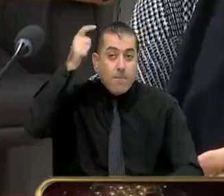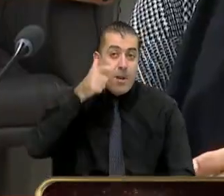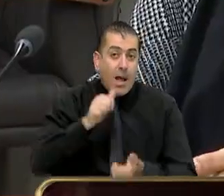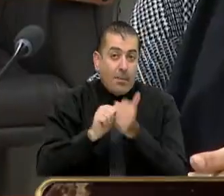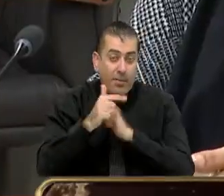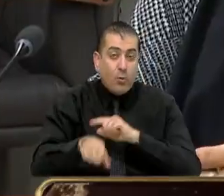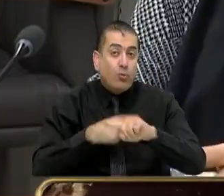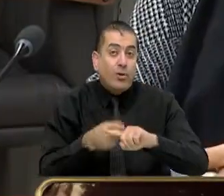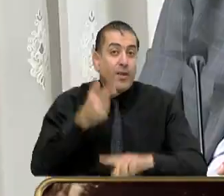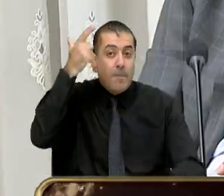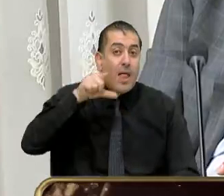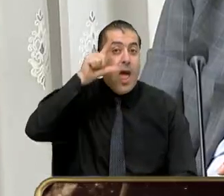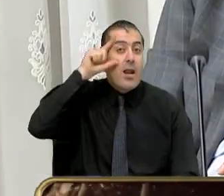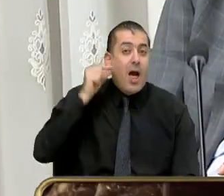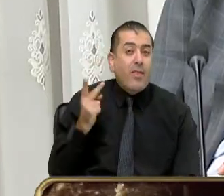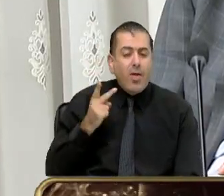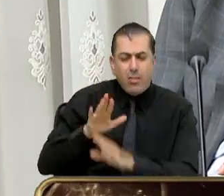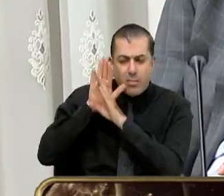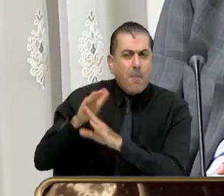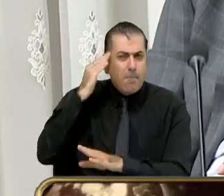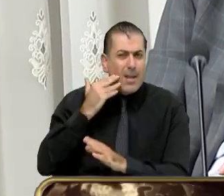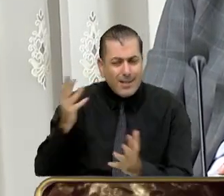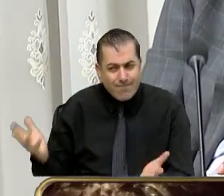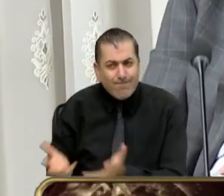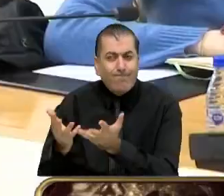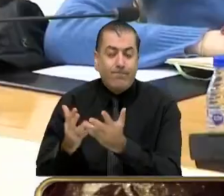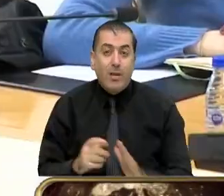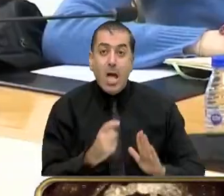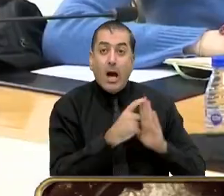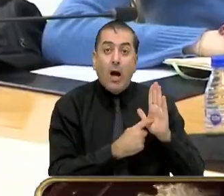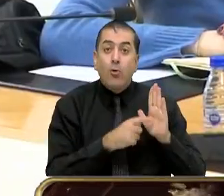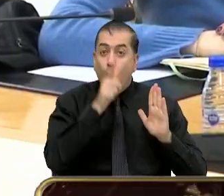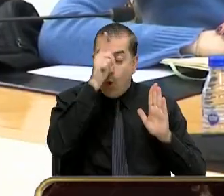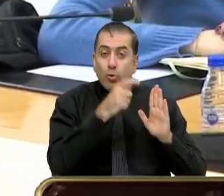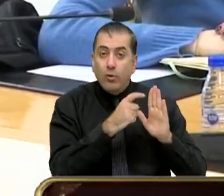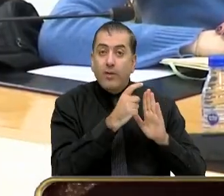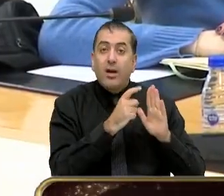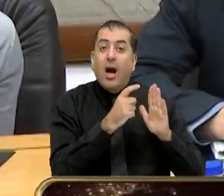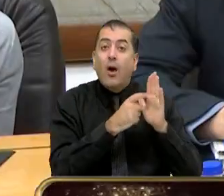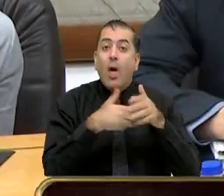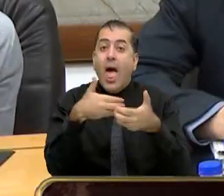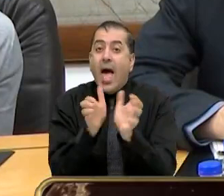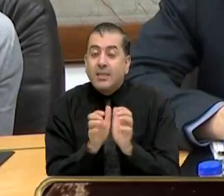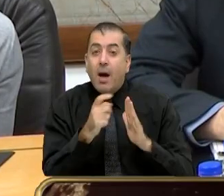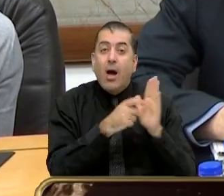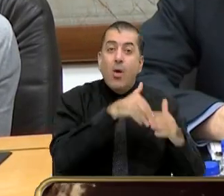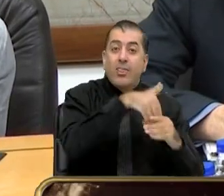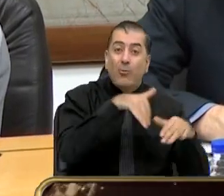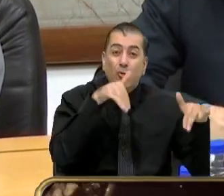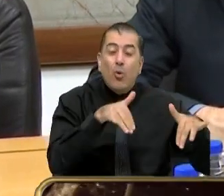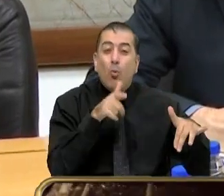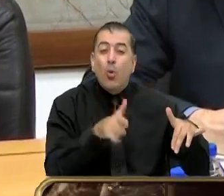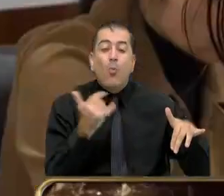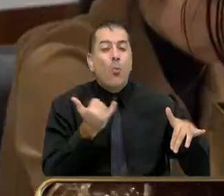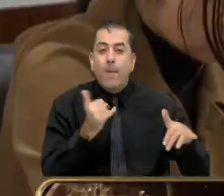الله الثاني وجلاله الملكه رانيا العبد الله مبينه ان التعديلات الاخيره على الدستور واقرار قانوني الا والانتخاب سيكون